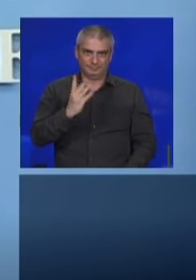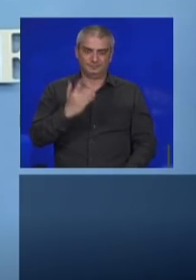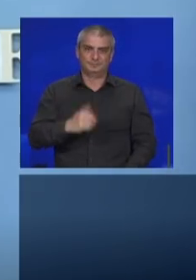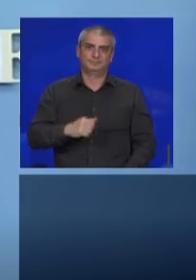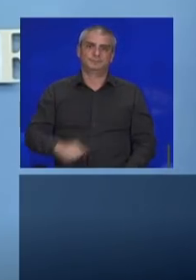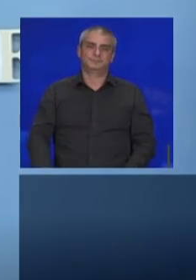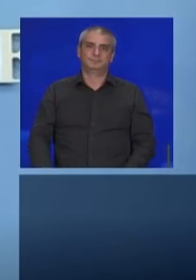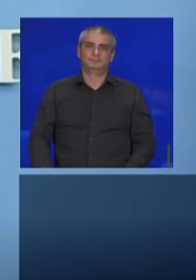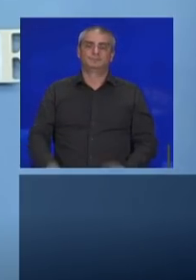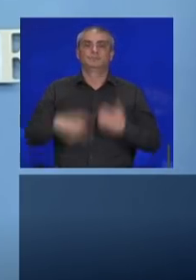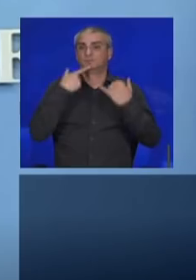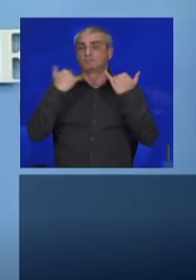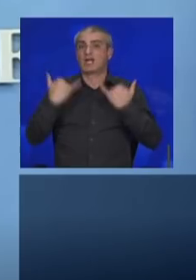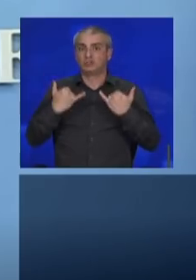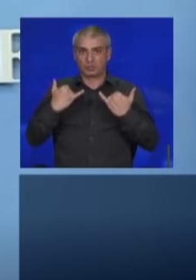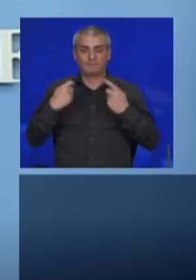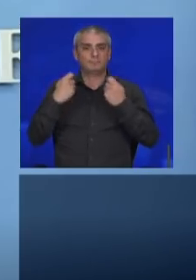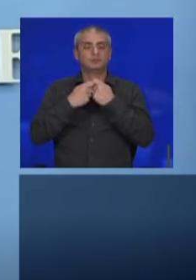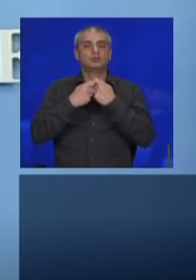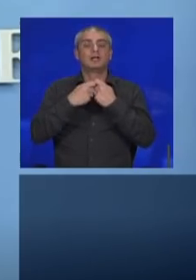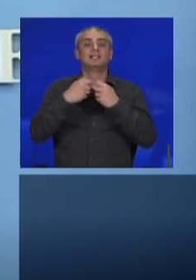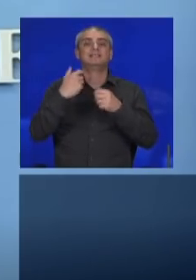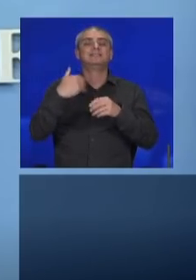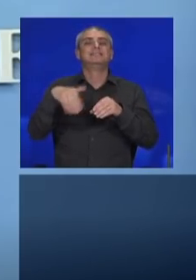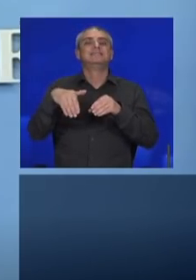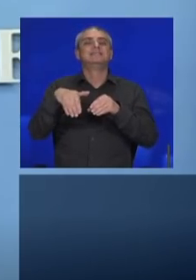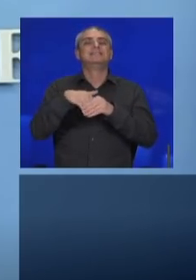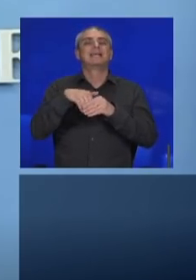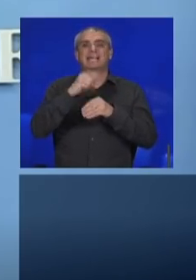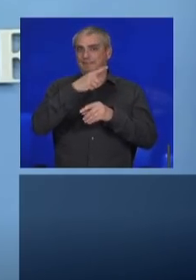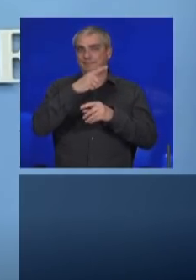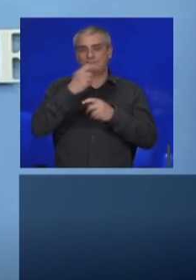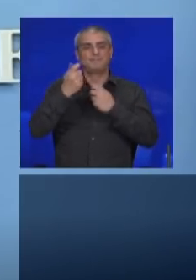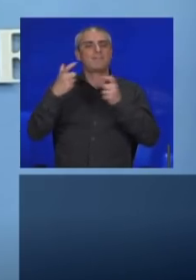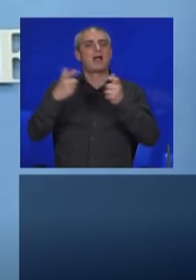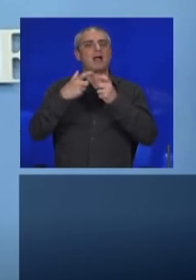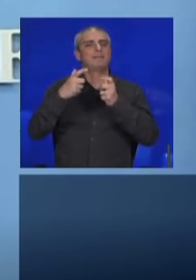כעת, לגבי השכירים במגזר העסקי,